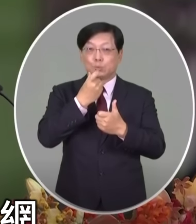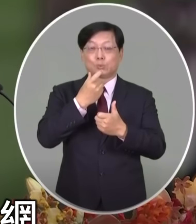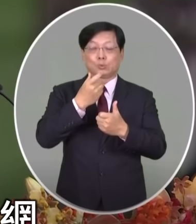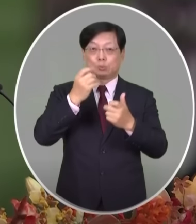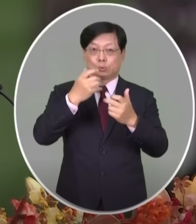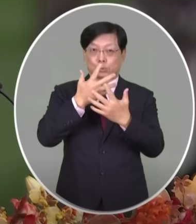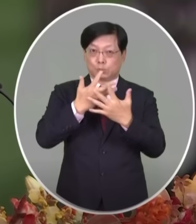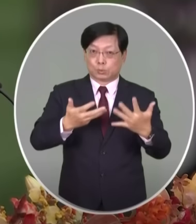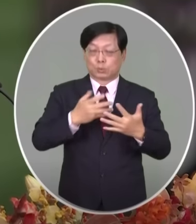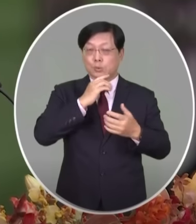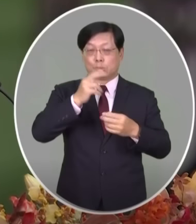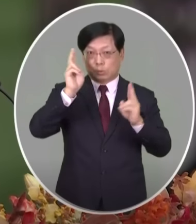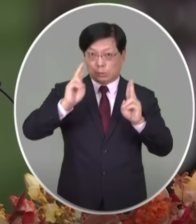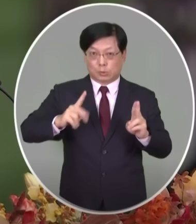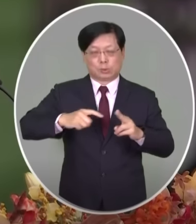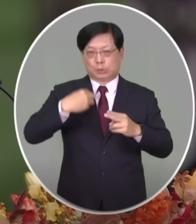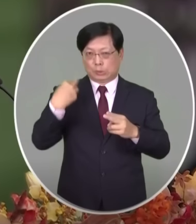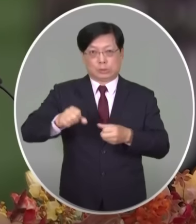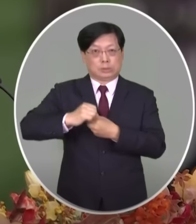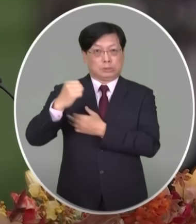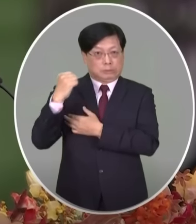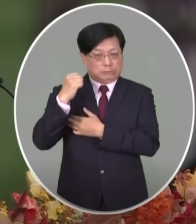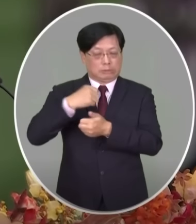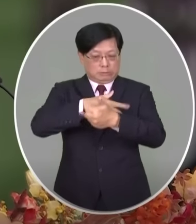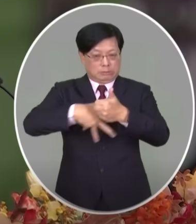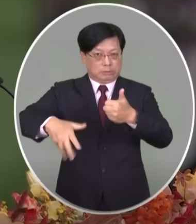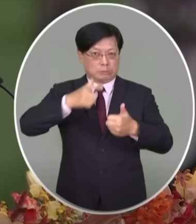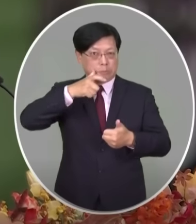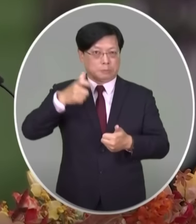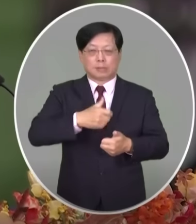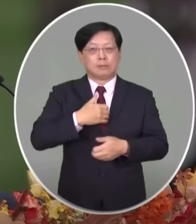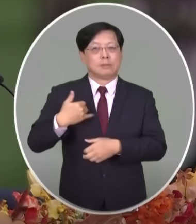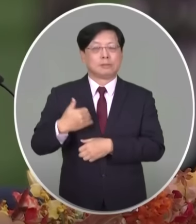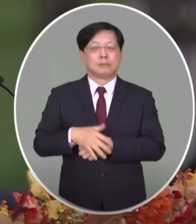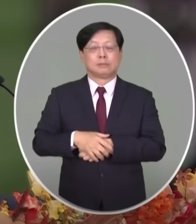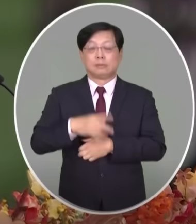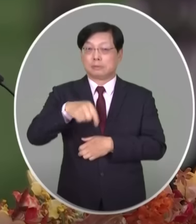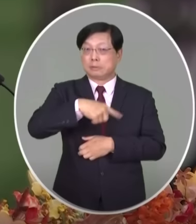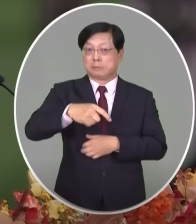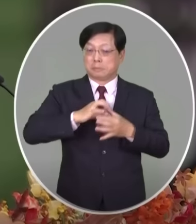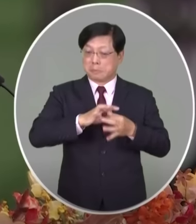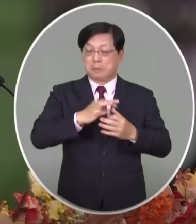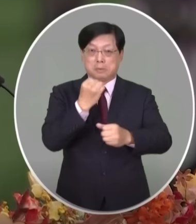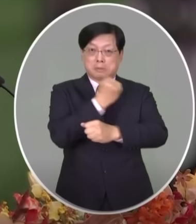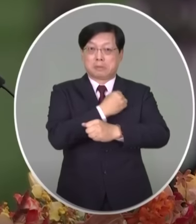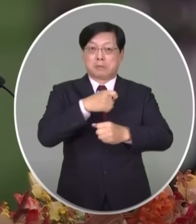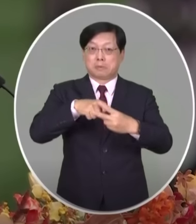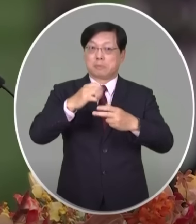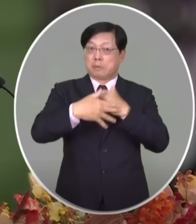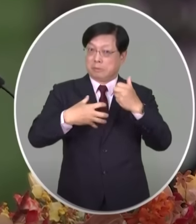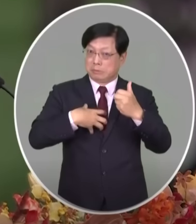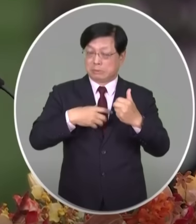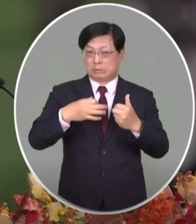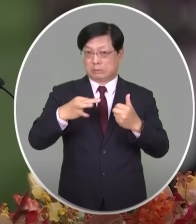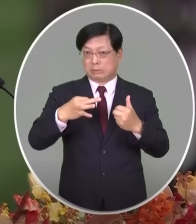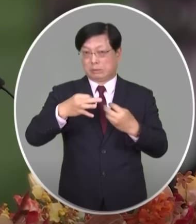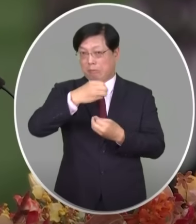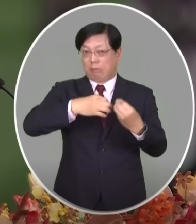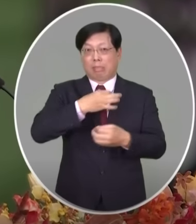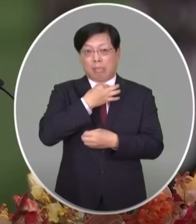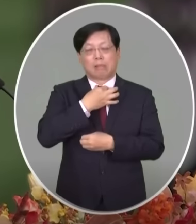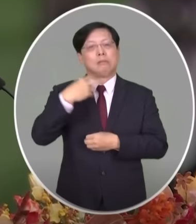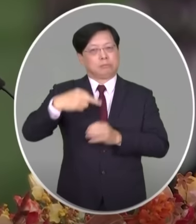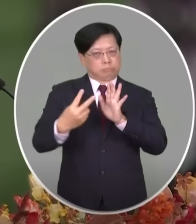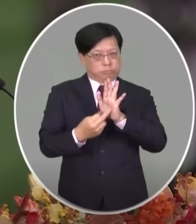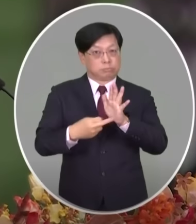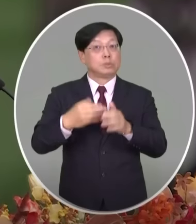电网，强化电力系统的韧性。大家关心劳保财务，我要再次强调，